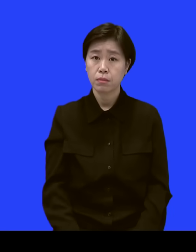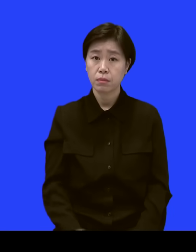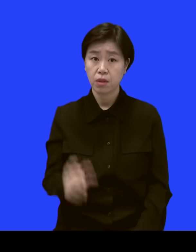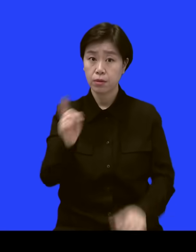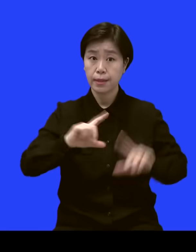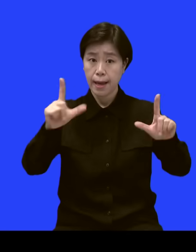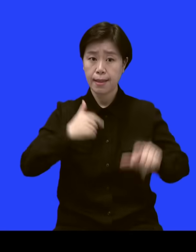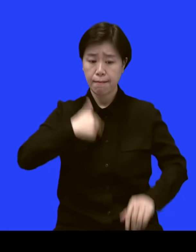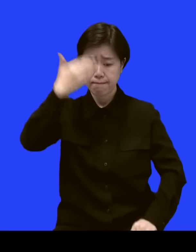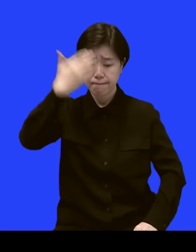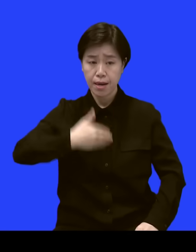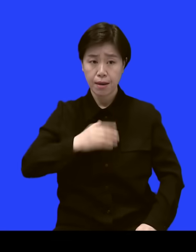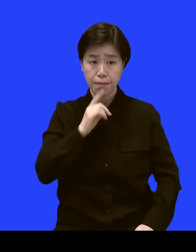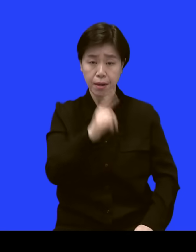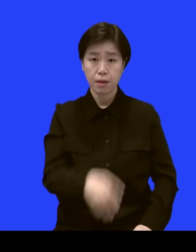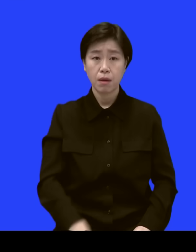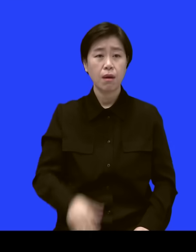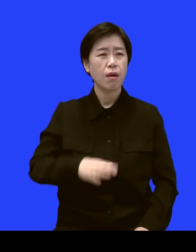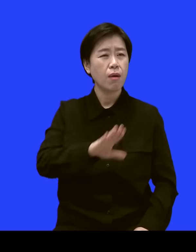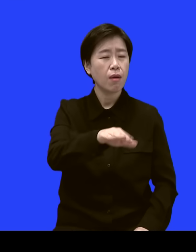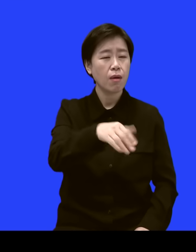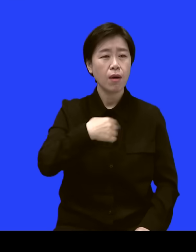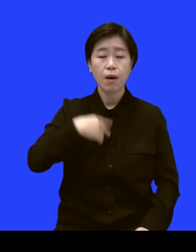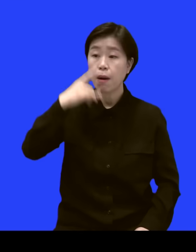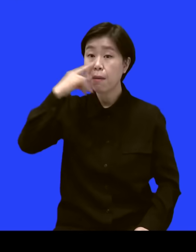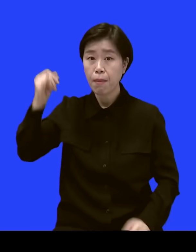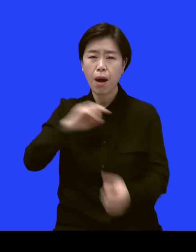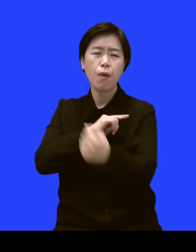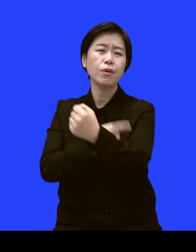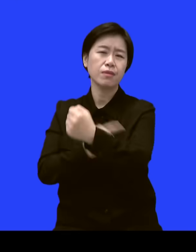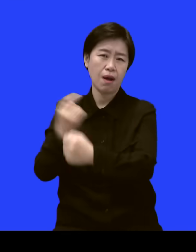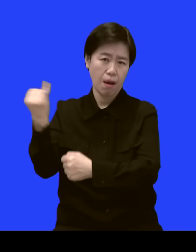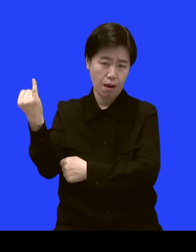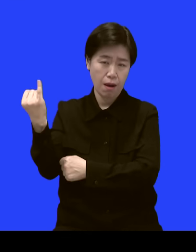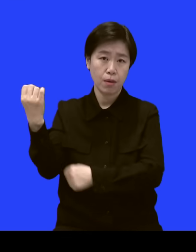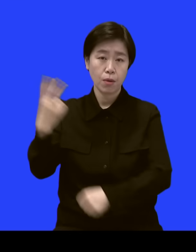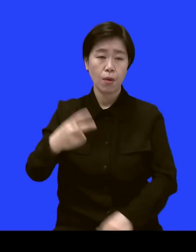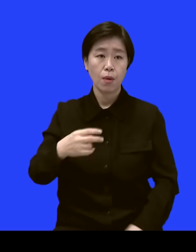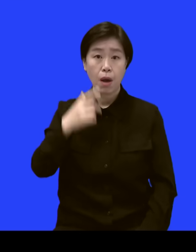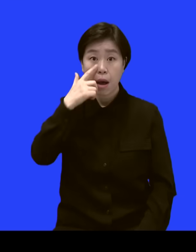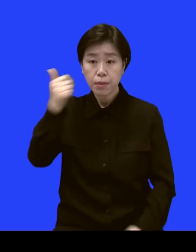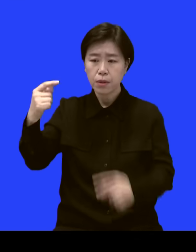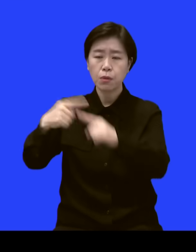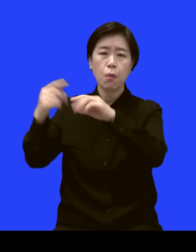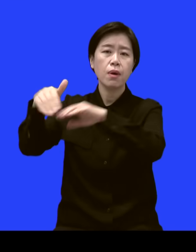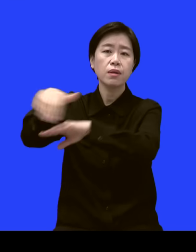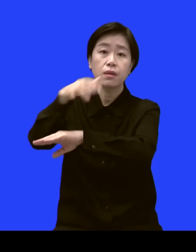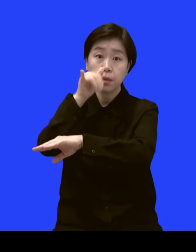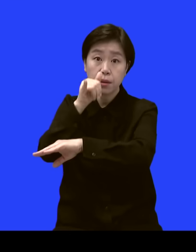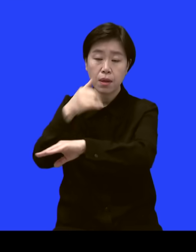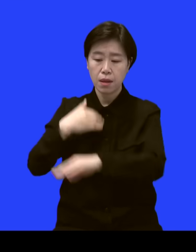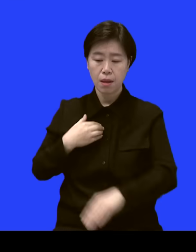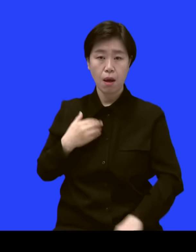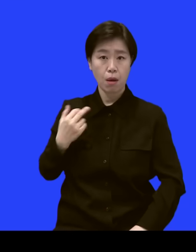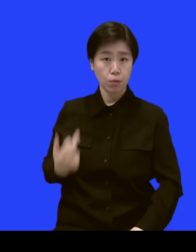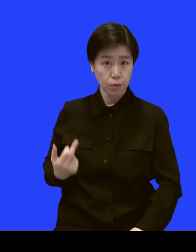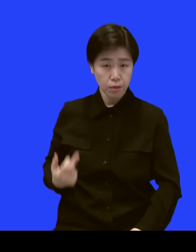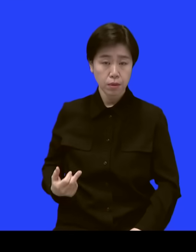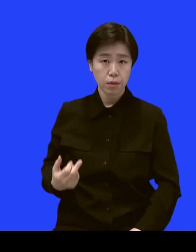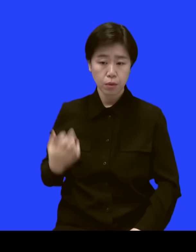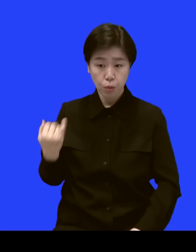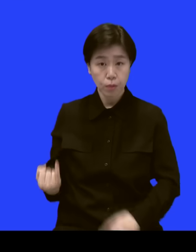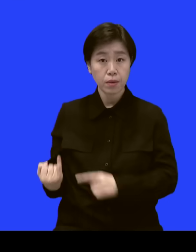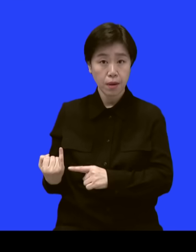하루는 정색하고 얘기했어요. 저희 엄마 권사님이시고 아빠 안수 집사님, 제 동생 밑에 동생 목사님